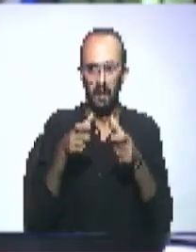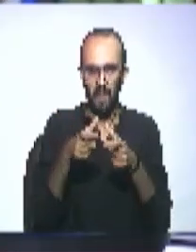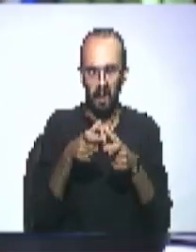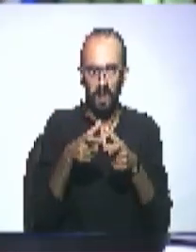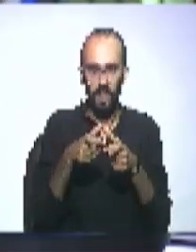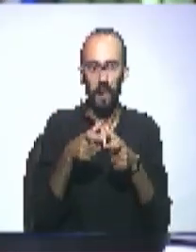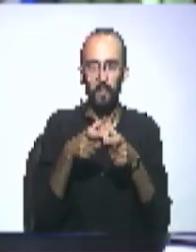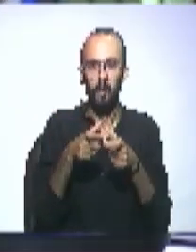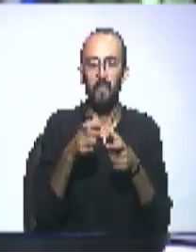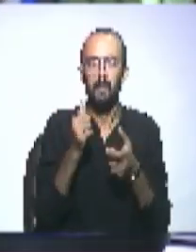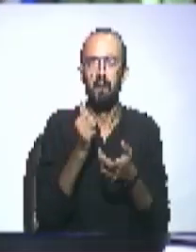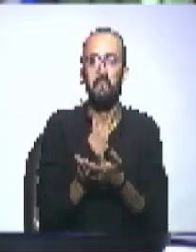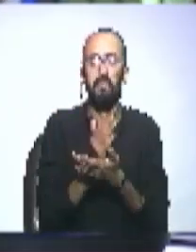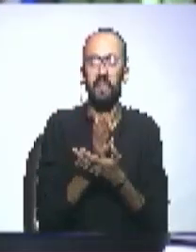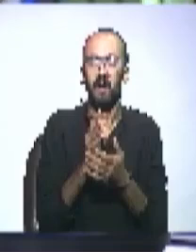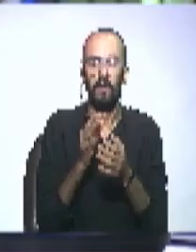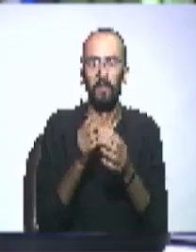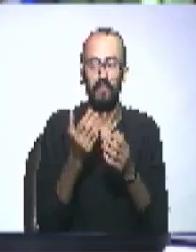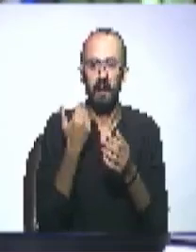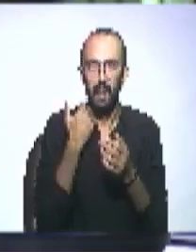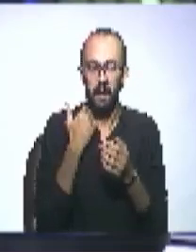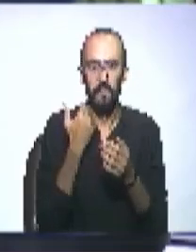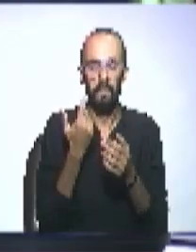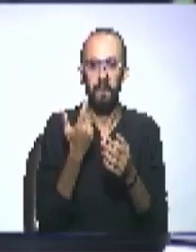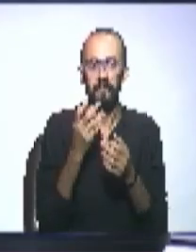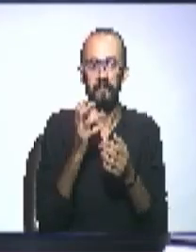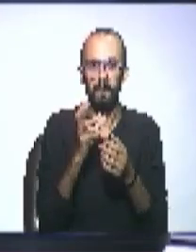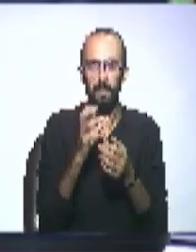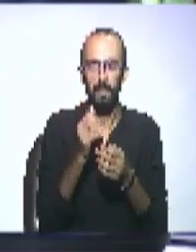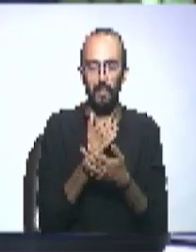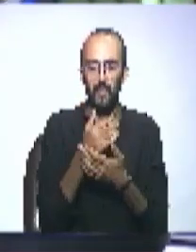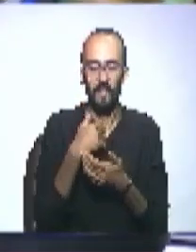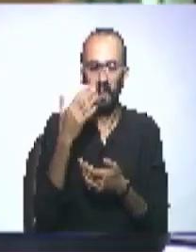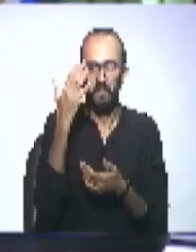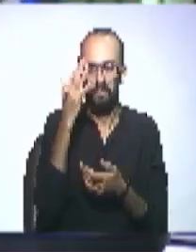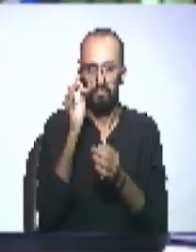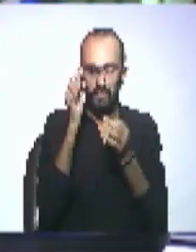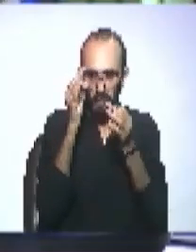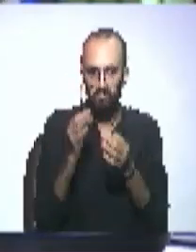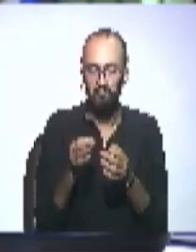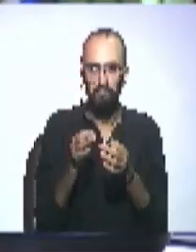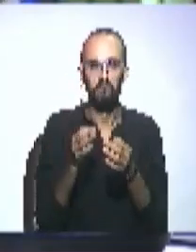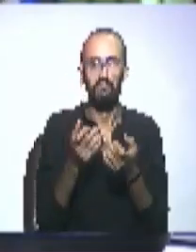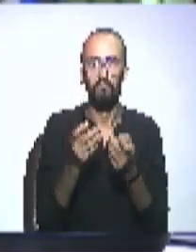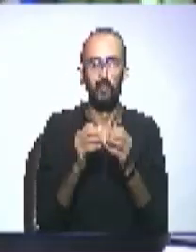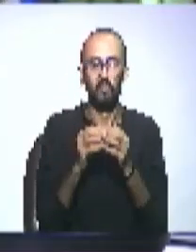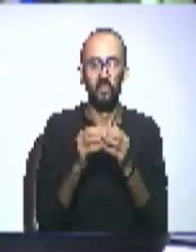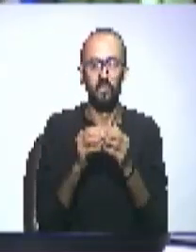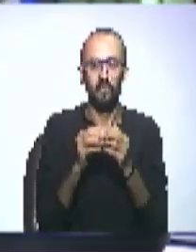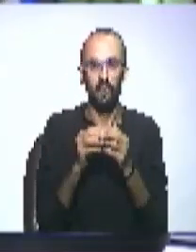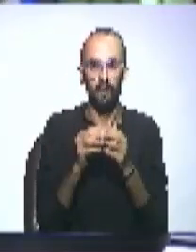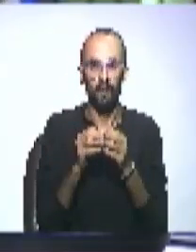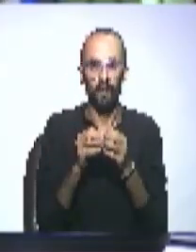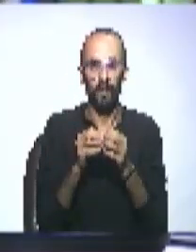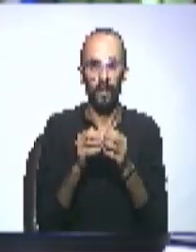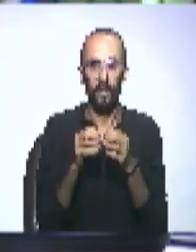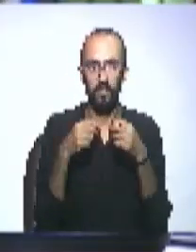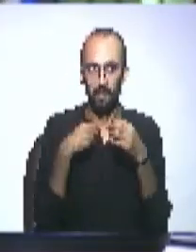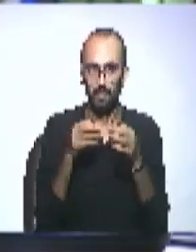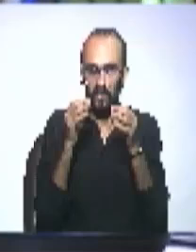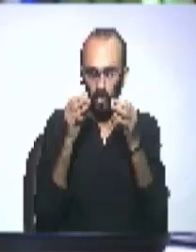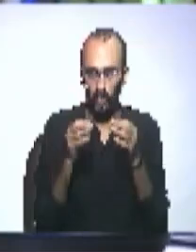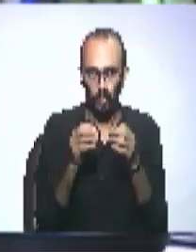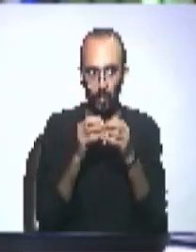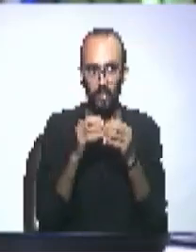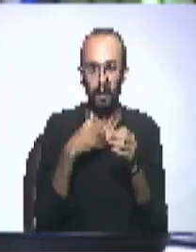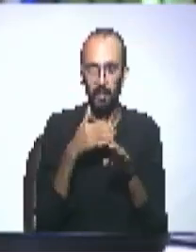كميه البصل، قد ايه كميه الثوم، الكميات بتاعت الحاجه عشان تطلع مظبوطه. تمام، الكميات بتاعت الحاجه عشان تطلع مظبوطه،